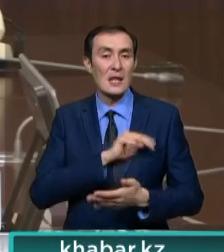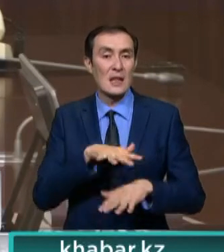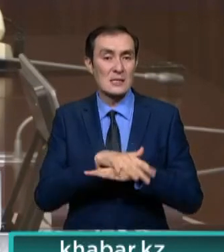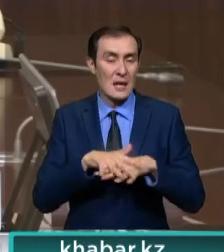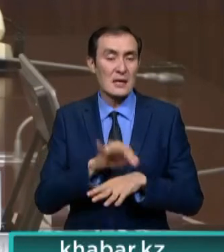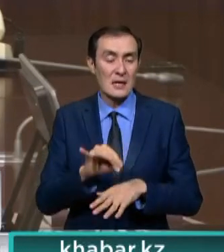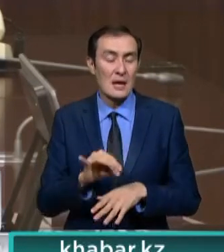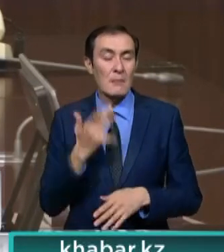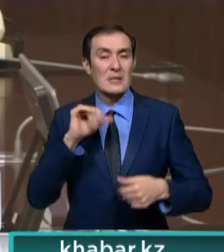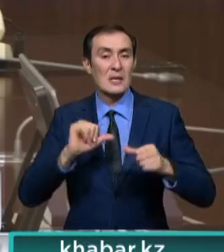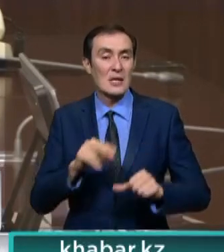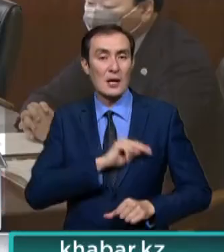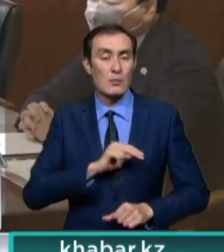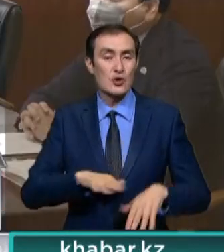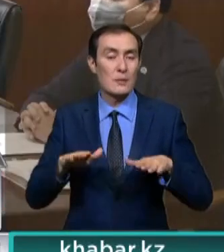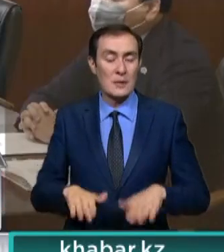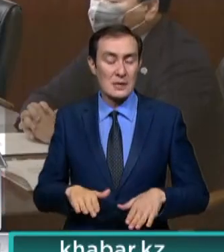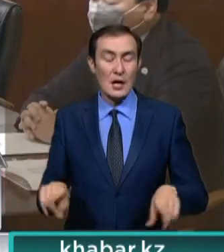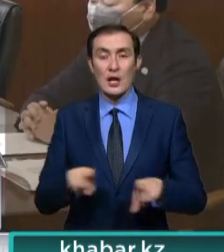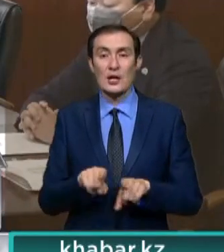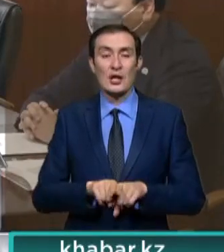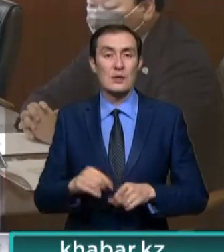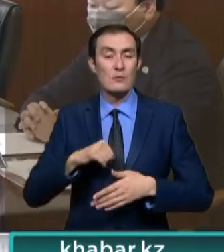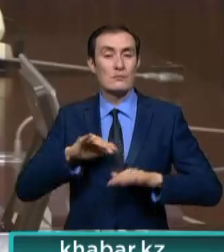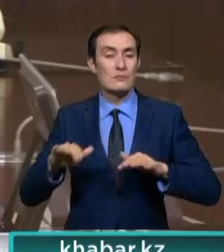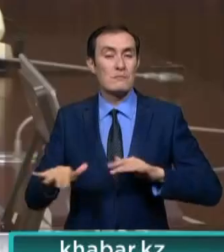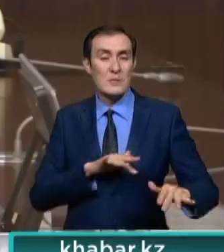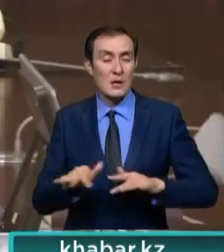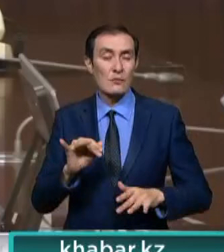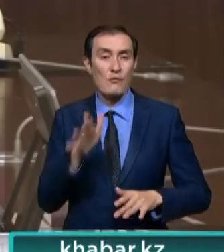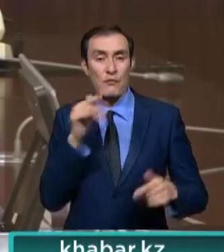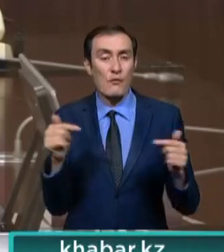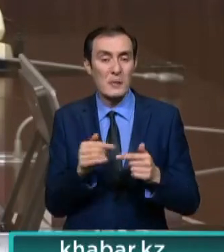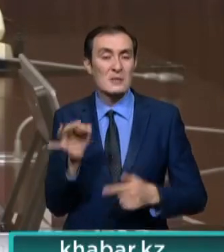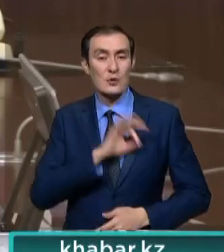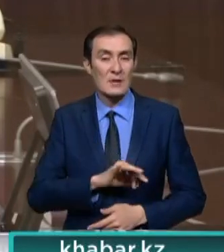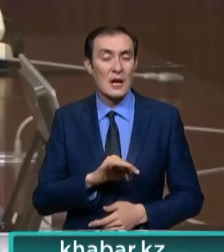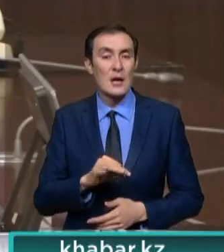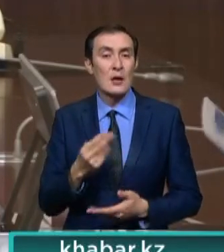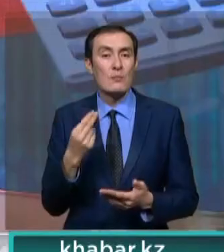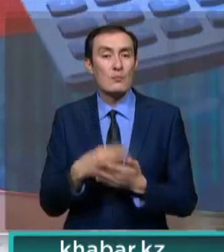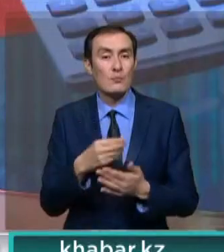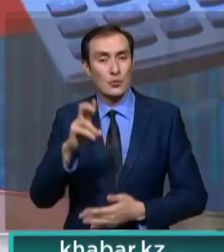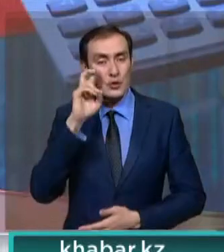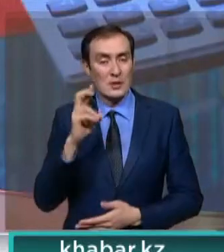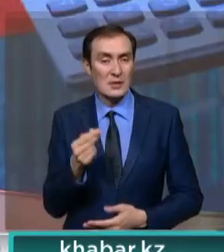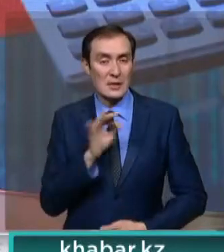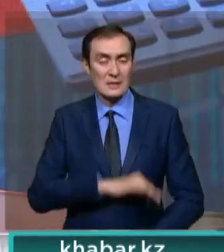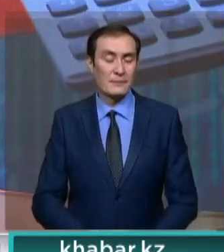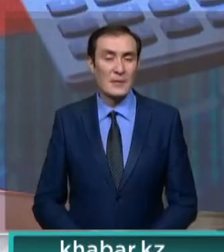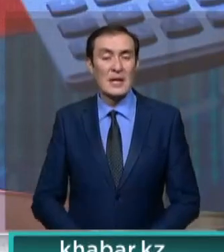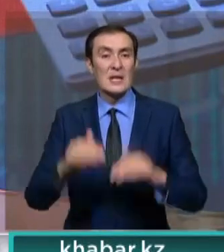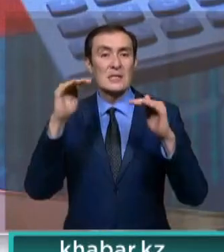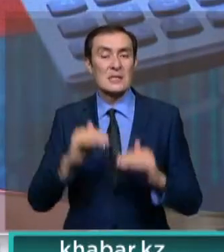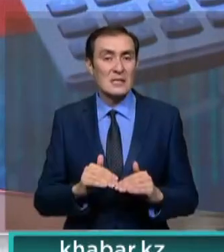и создание постоянных рабочих мест. Также принять меры по своевременному освоению бюджетных средств. Снизить